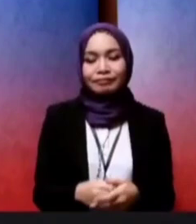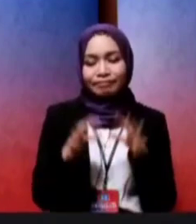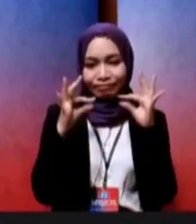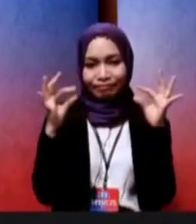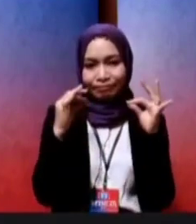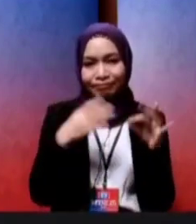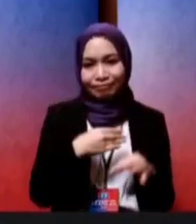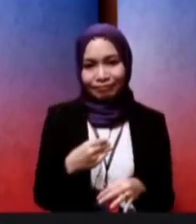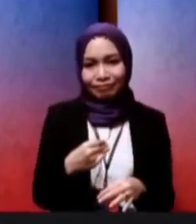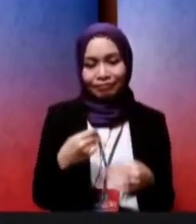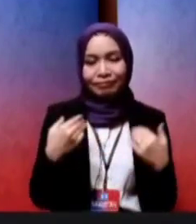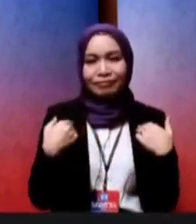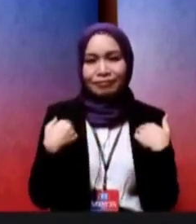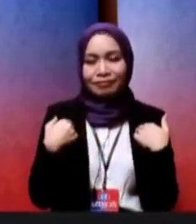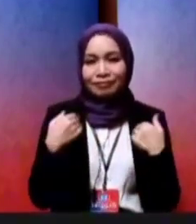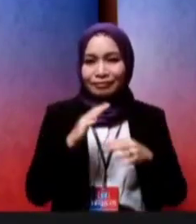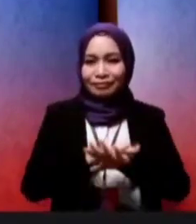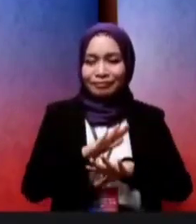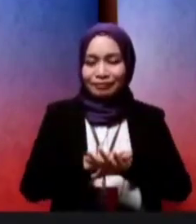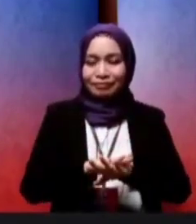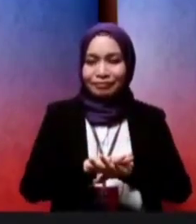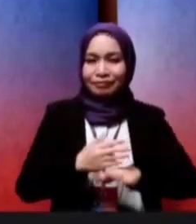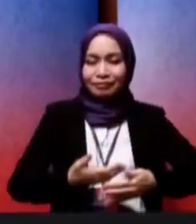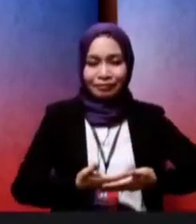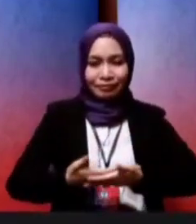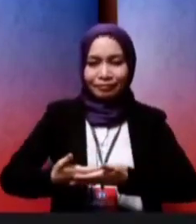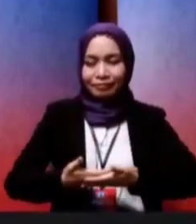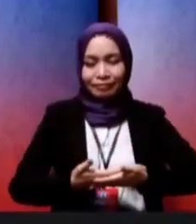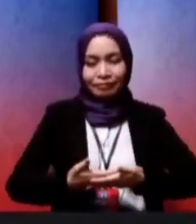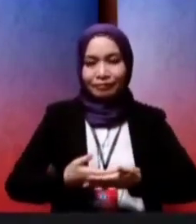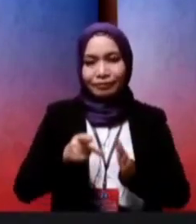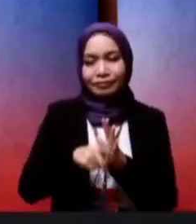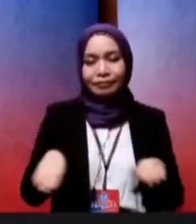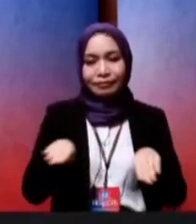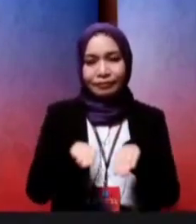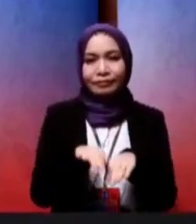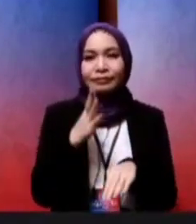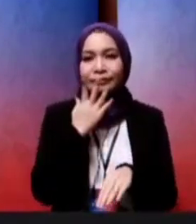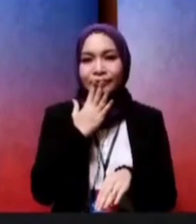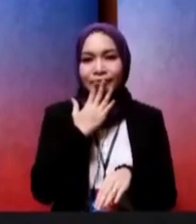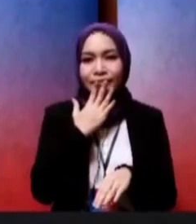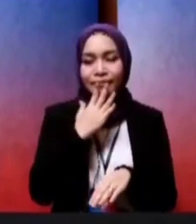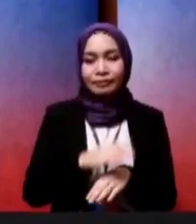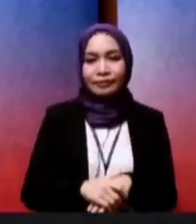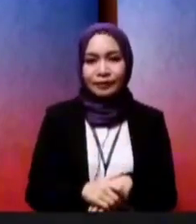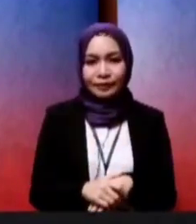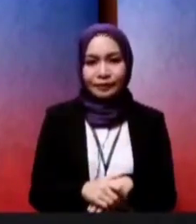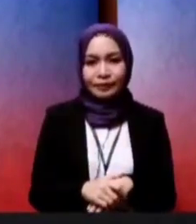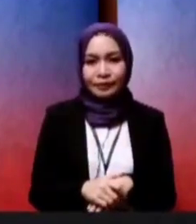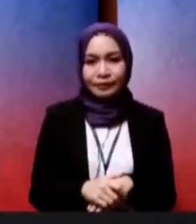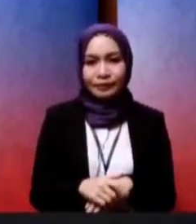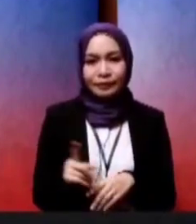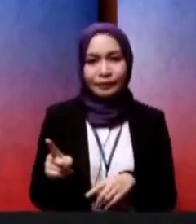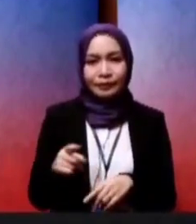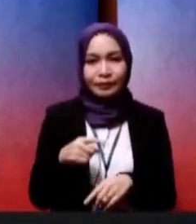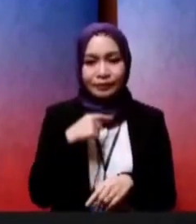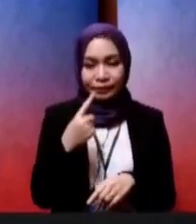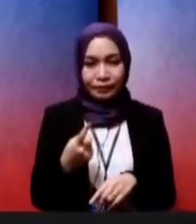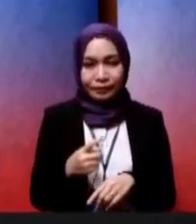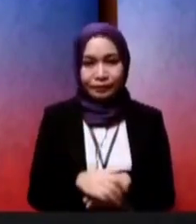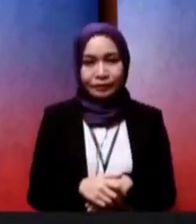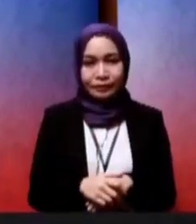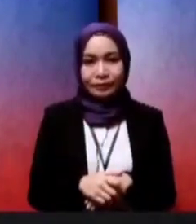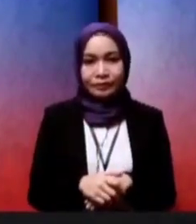lahirkan banyak anak-anak yang pelbagai warnanya beliau sebut whatever may be